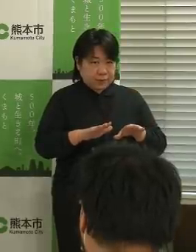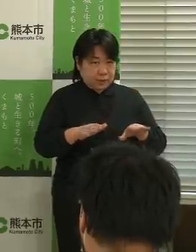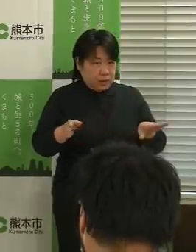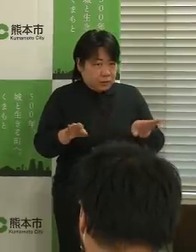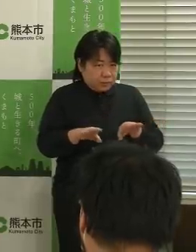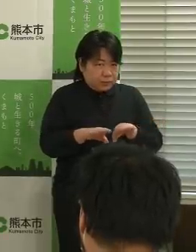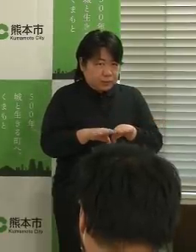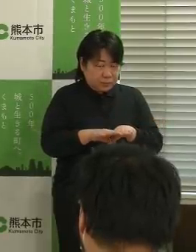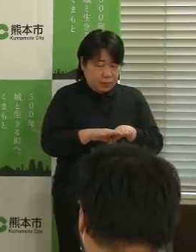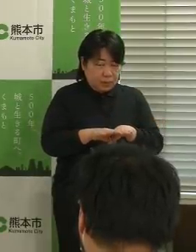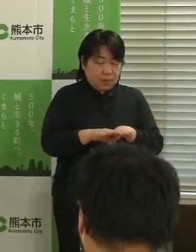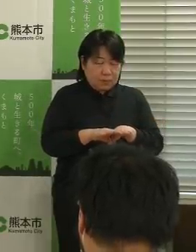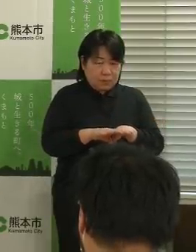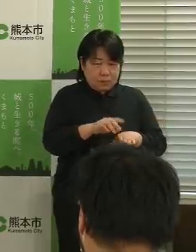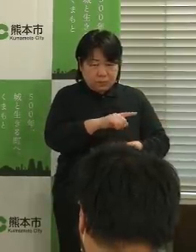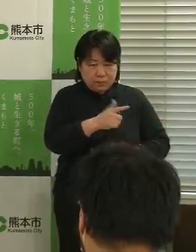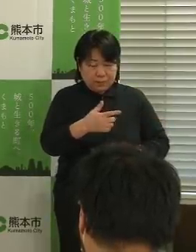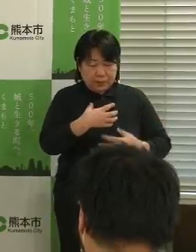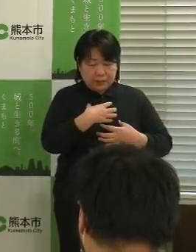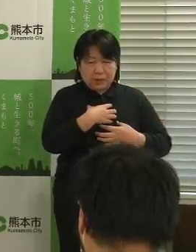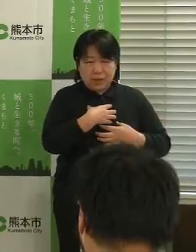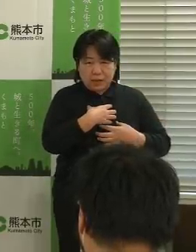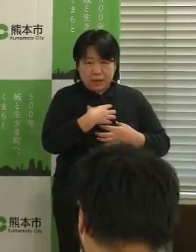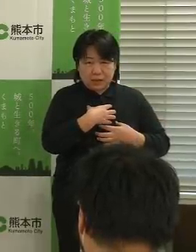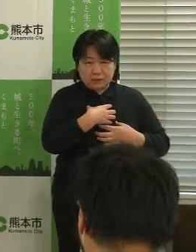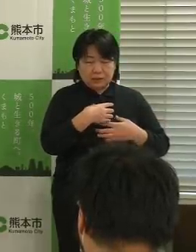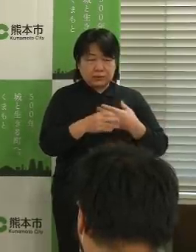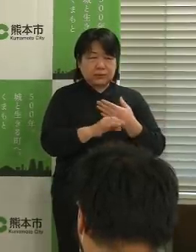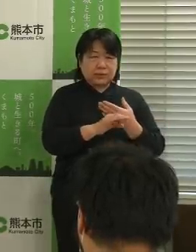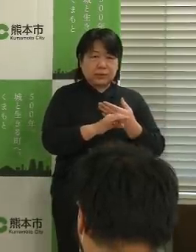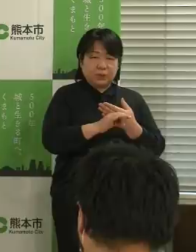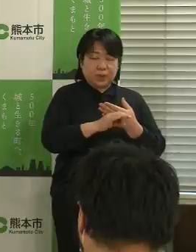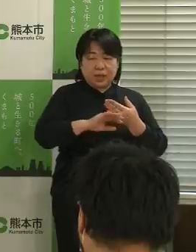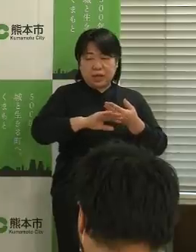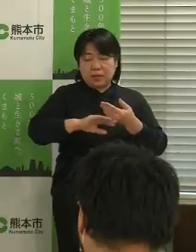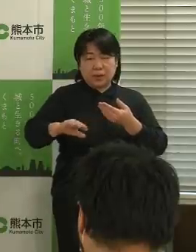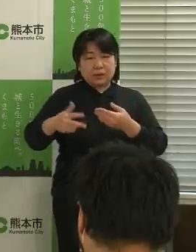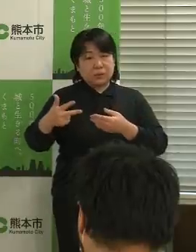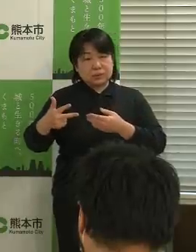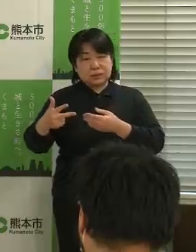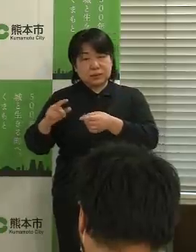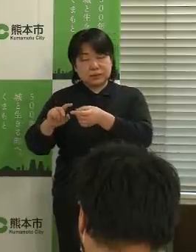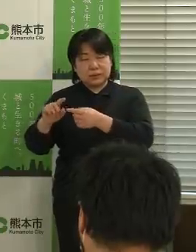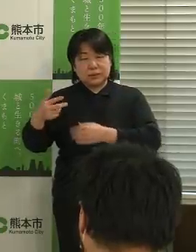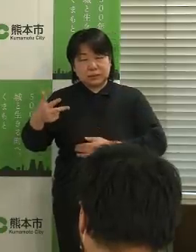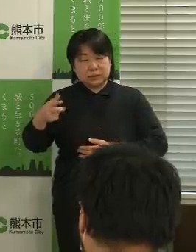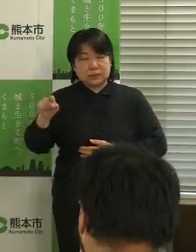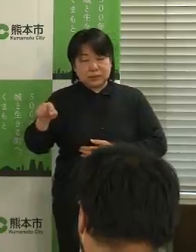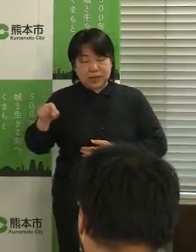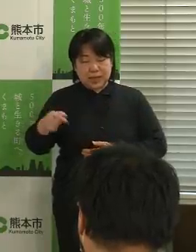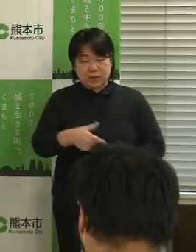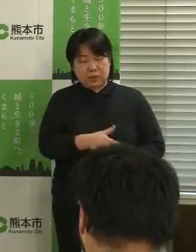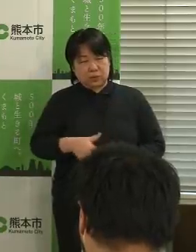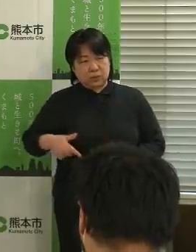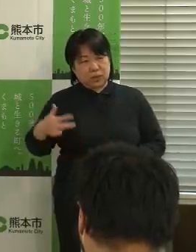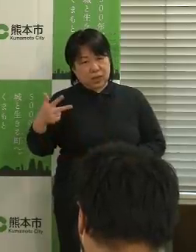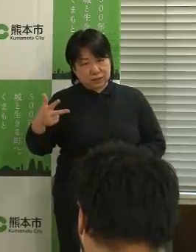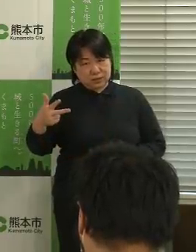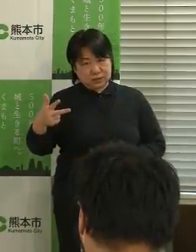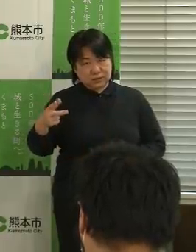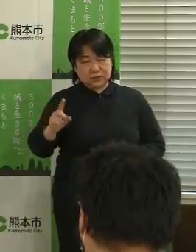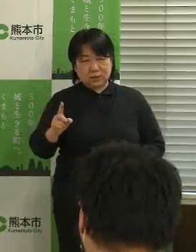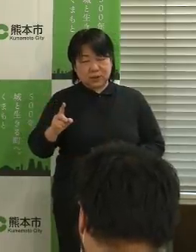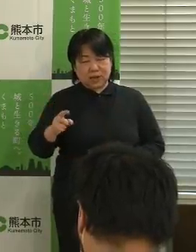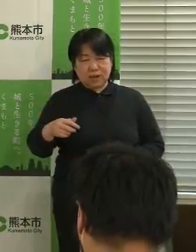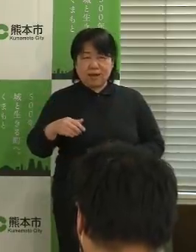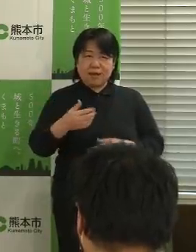業によるさまざまな不安、それから例えば他都市でですね 福岡市や、